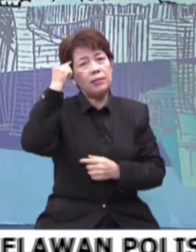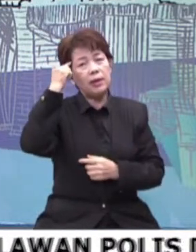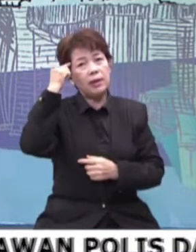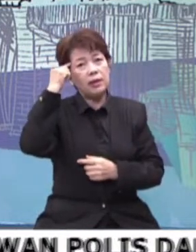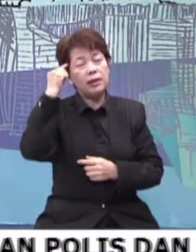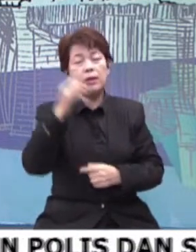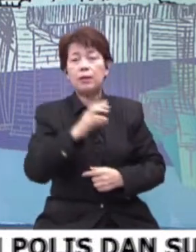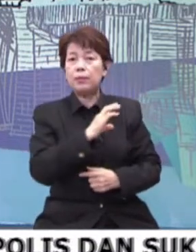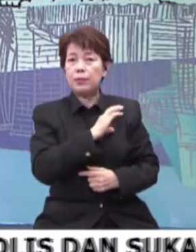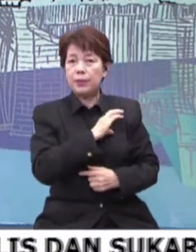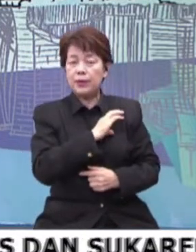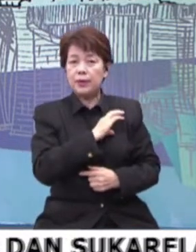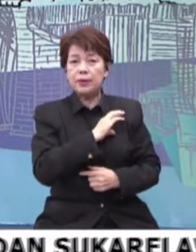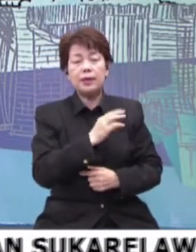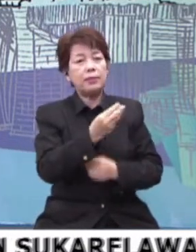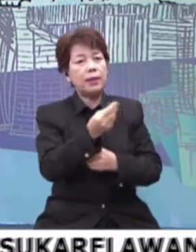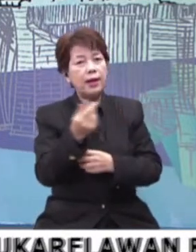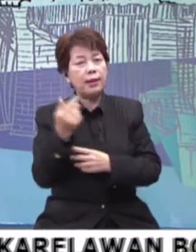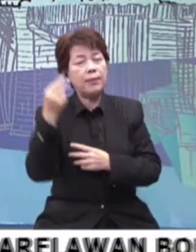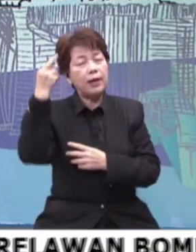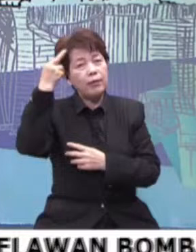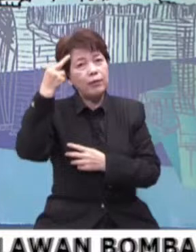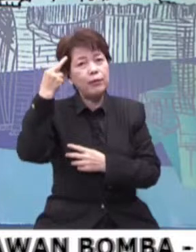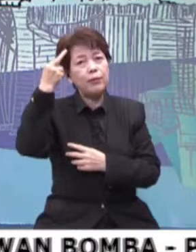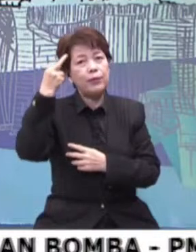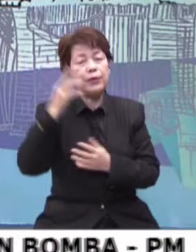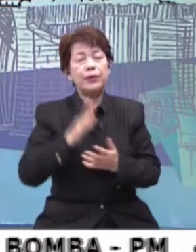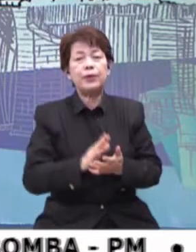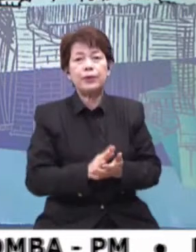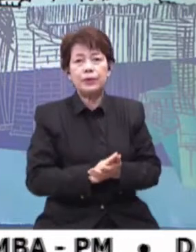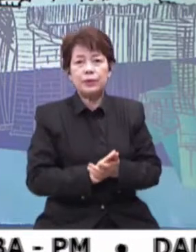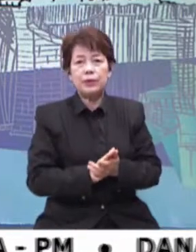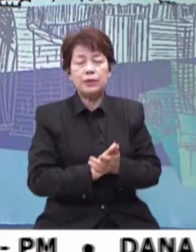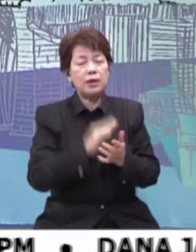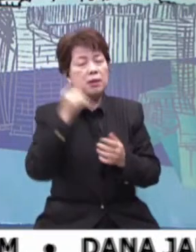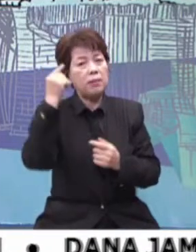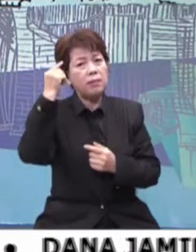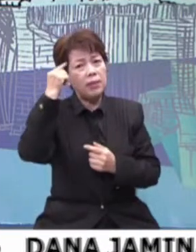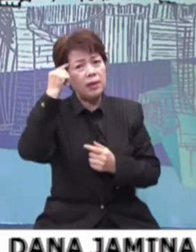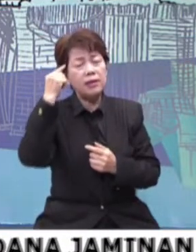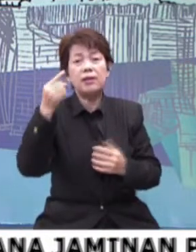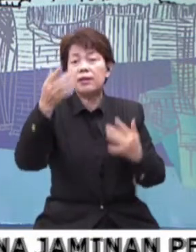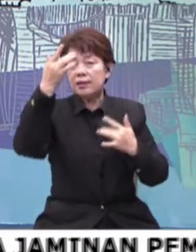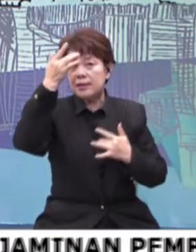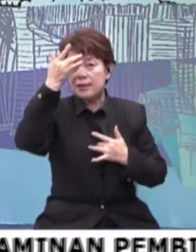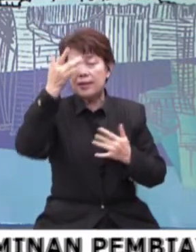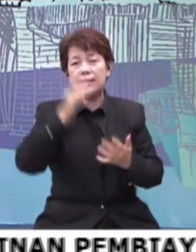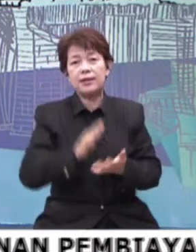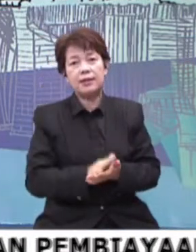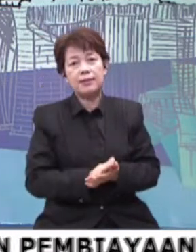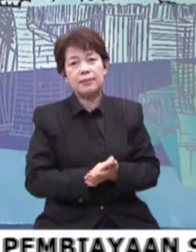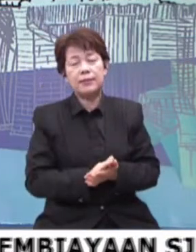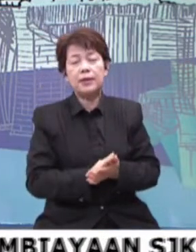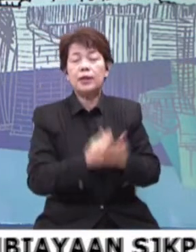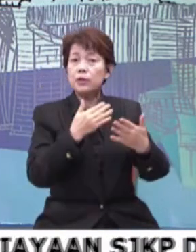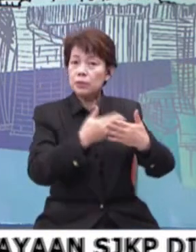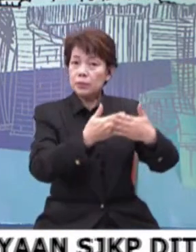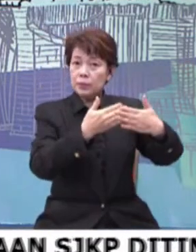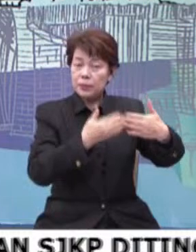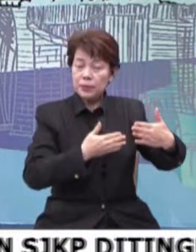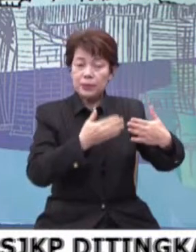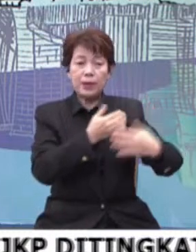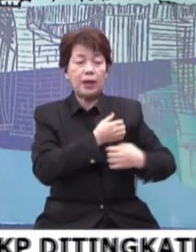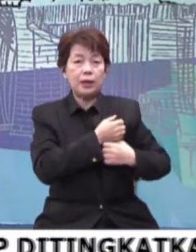polisi beberapa faktor yang menghambat anggota polisi ini terjerumus kepada kesehatan mental dan juga sudah tentu sebelum anggota